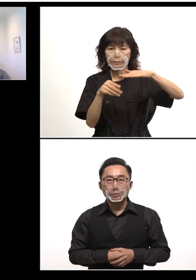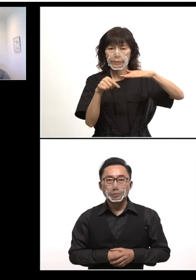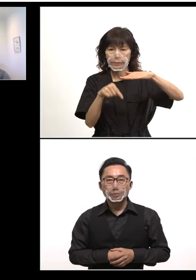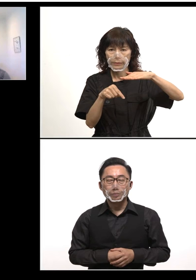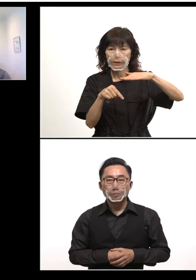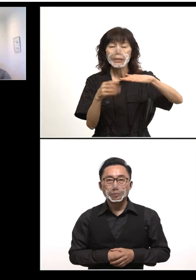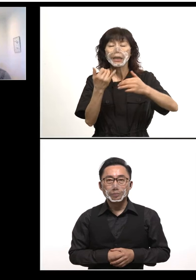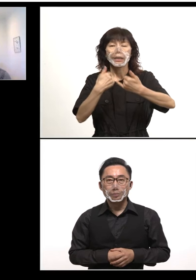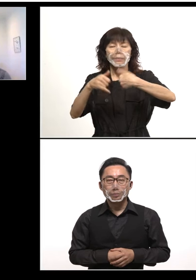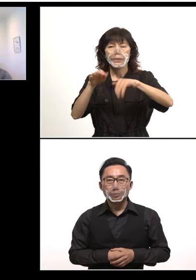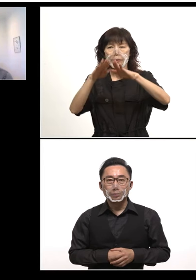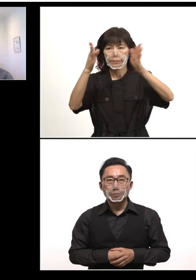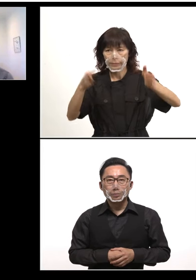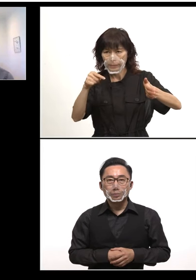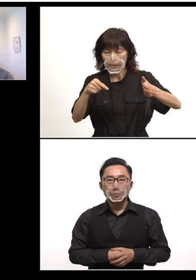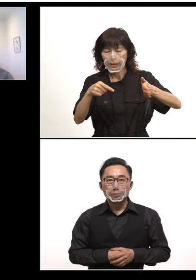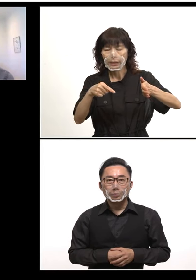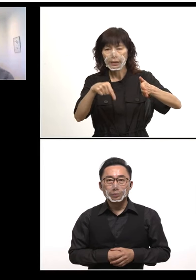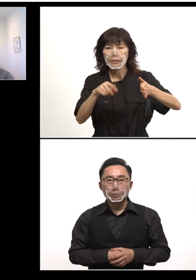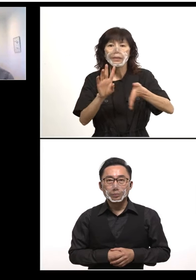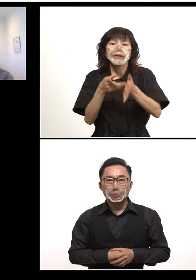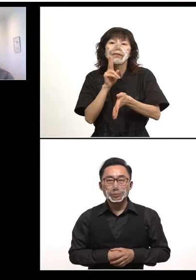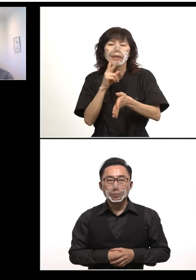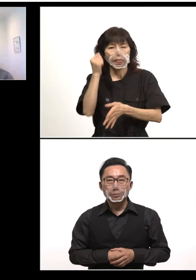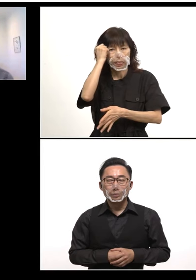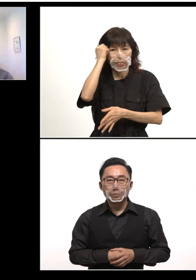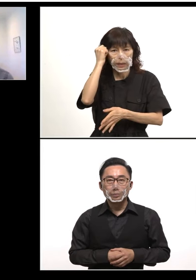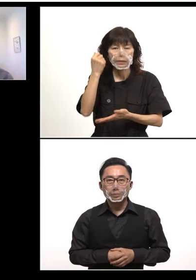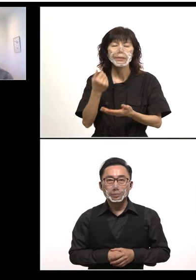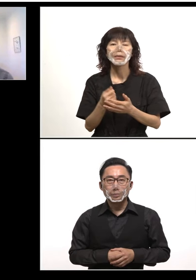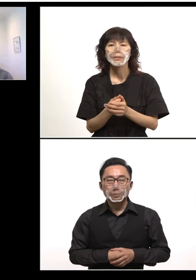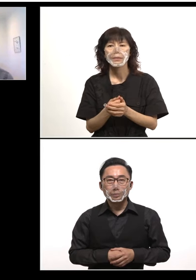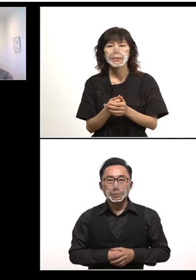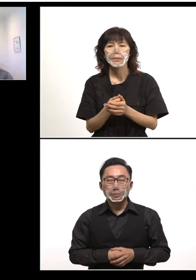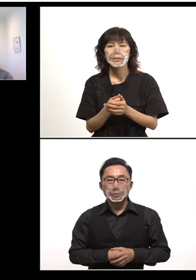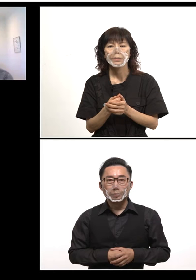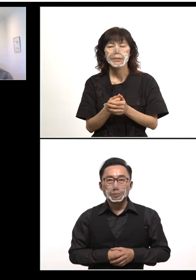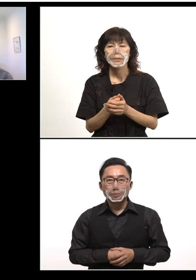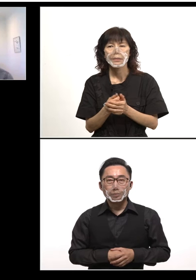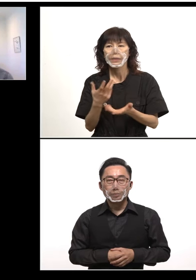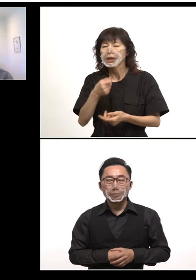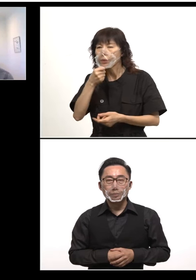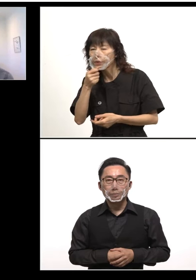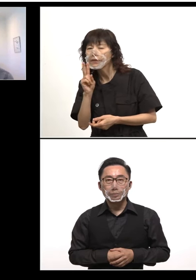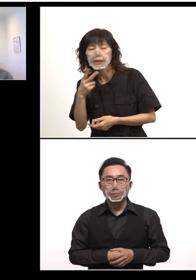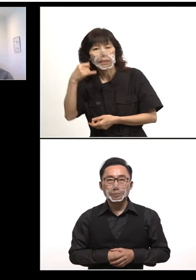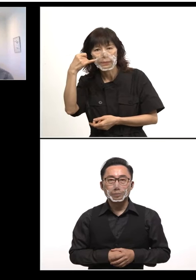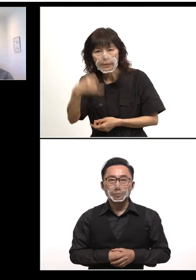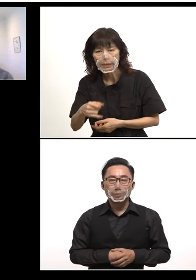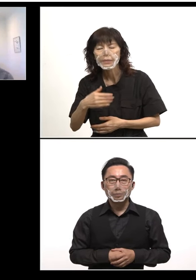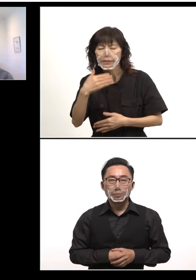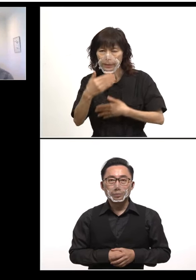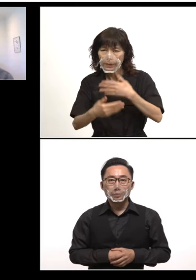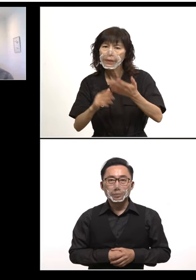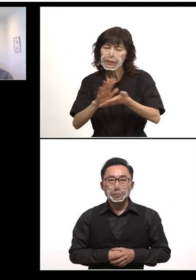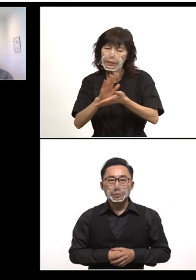喺 theatre 入邊可以俾一個房間嚟到做一個手語翻譯或者一啲即係翻譯嘅嘢都冇嘅。咁但係咧，慢慢